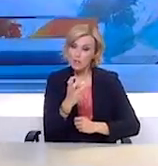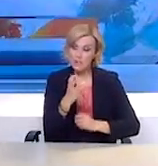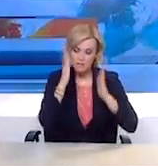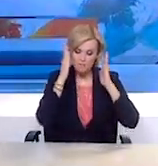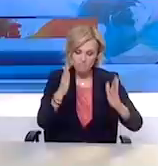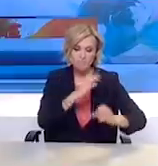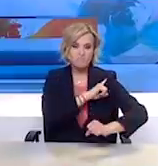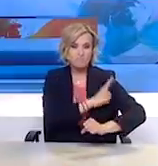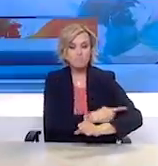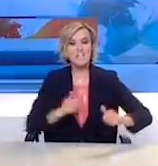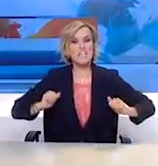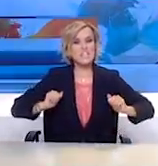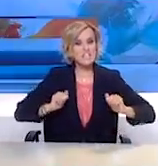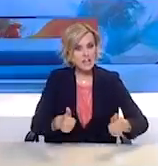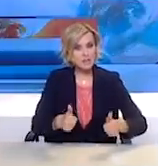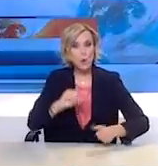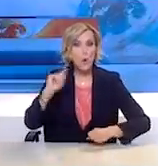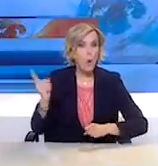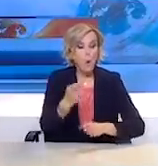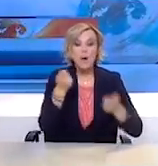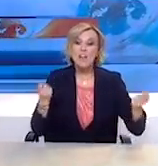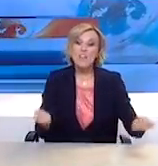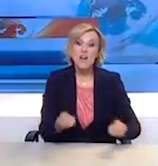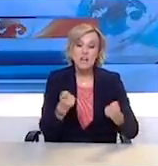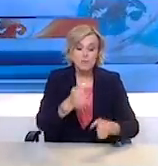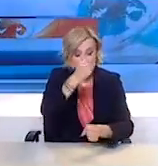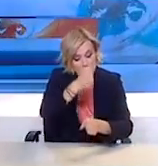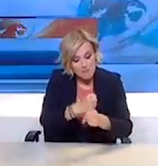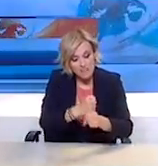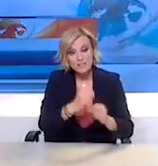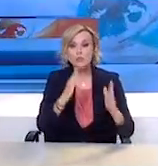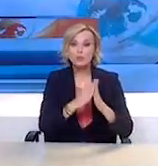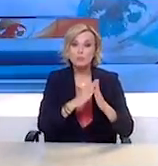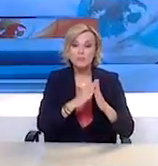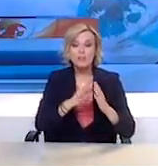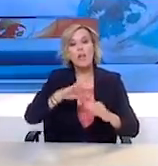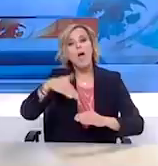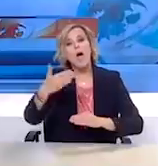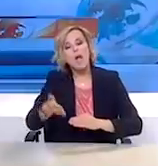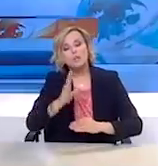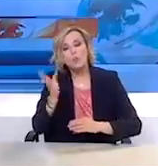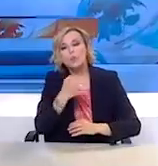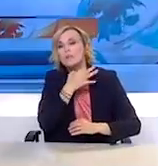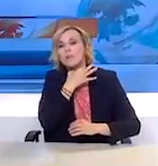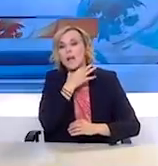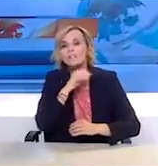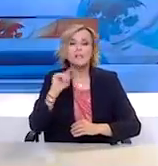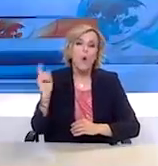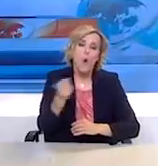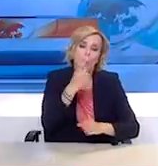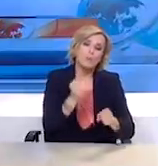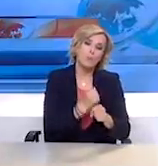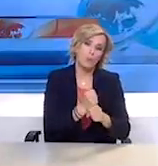και γενναιότητα, κάνουμε όλοι αυτό που πρέπει. Μέσα στο σπίτι περισσότεροι, εκεί έξω, όπου χρειαζόμαστε όλοι οι